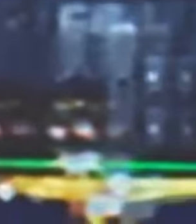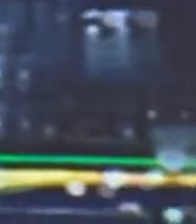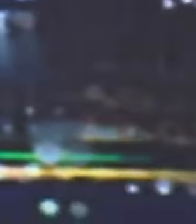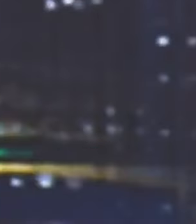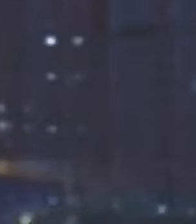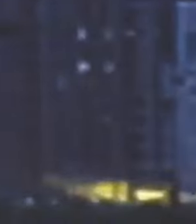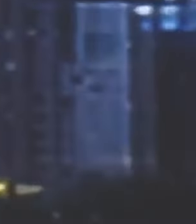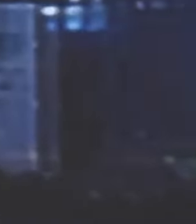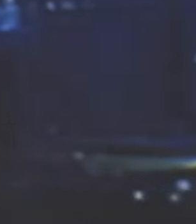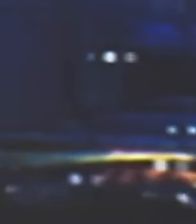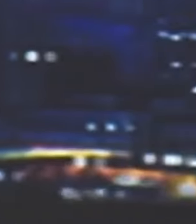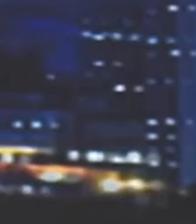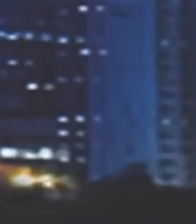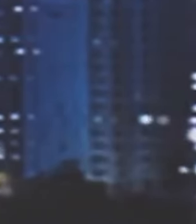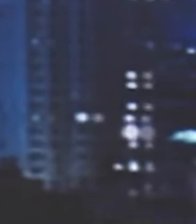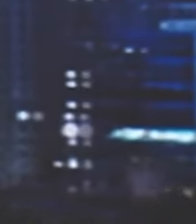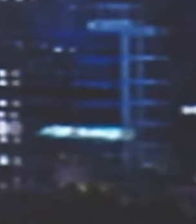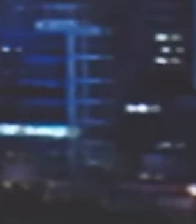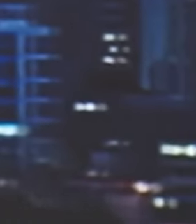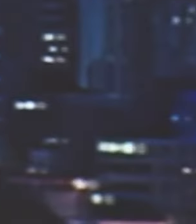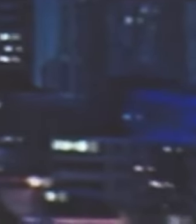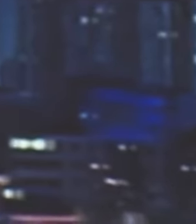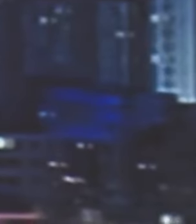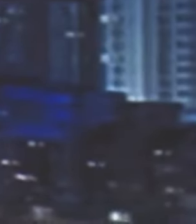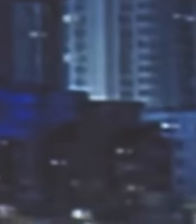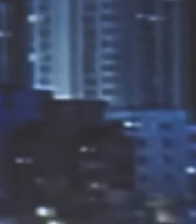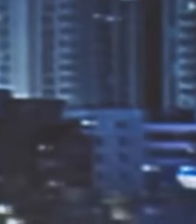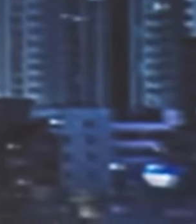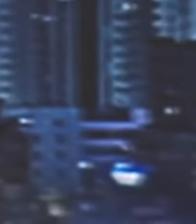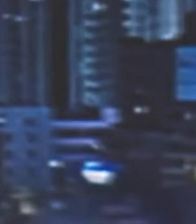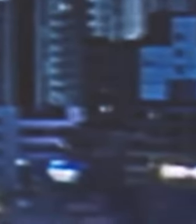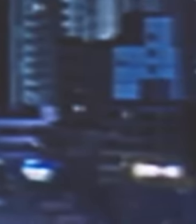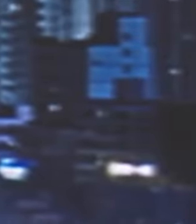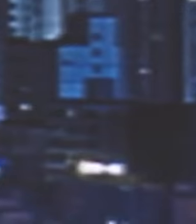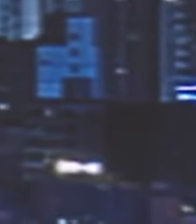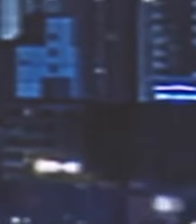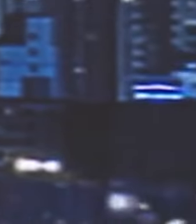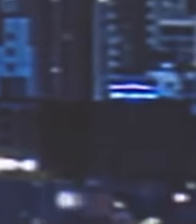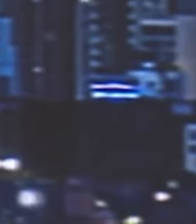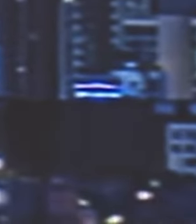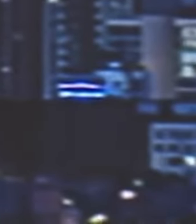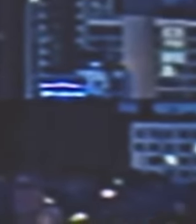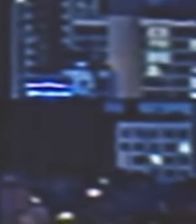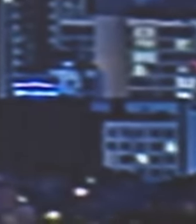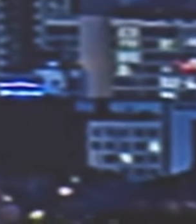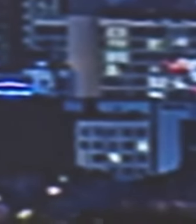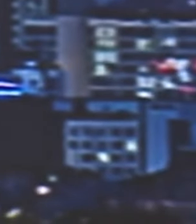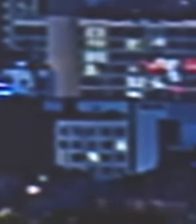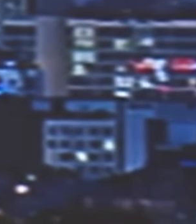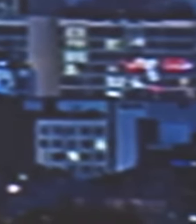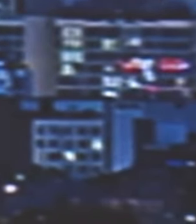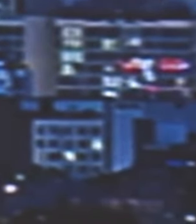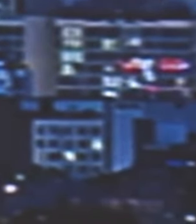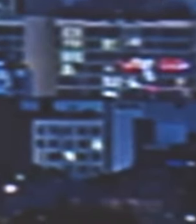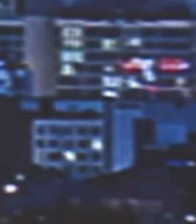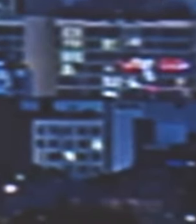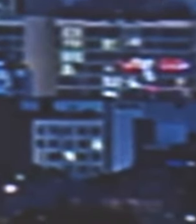윤세 JTBC 뉴스를 시청해주신 여러분 고저는 6시 50분 뉴스룸에서 뵙겠습니다